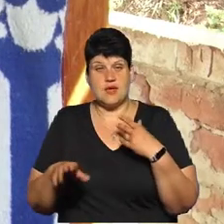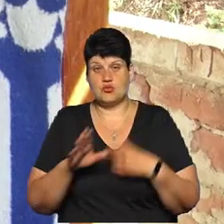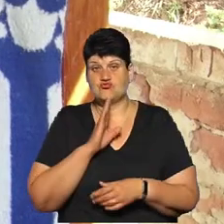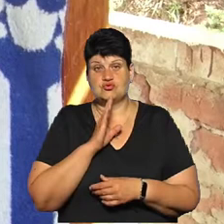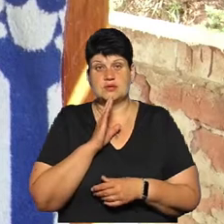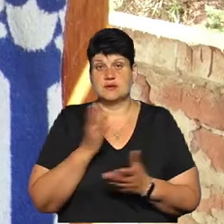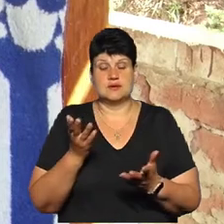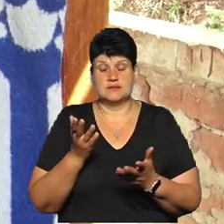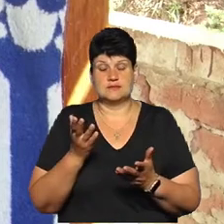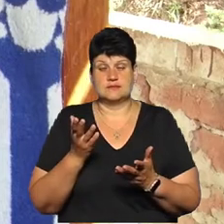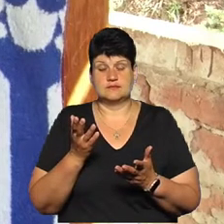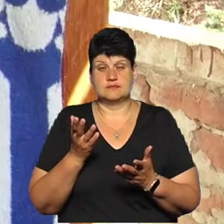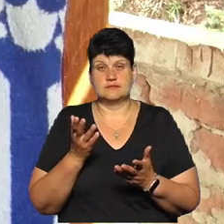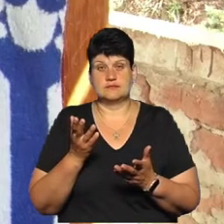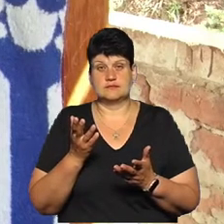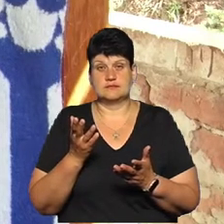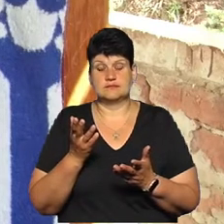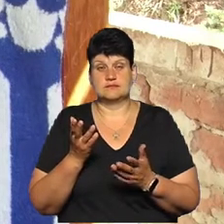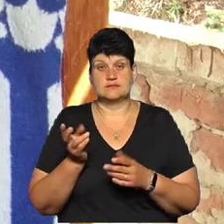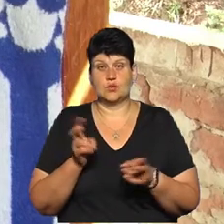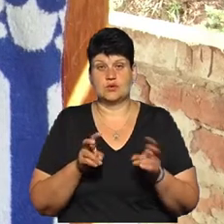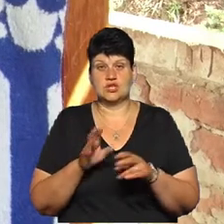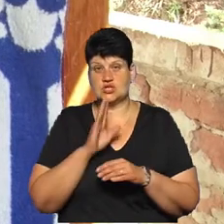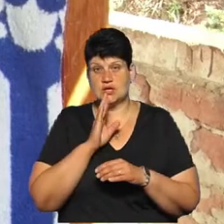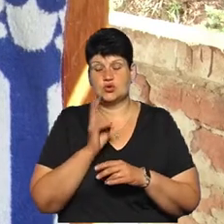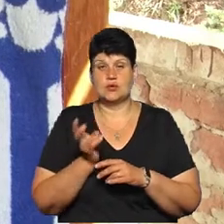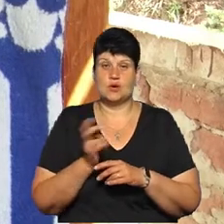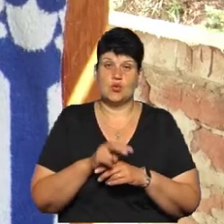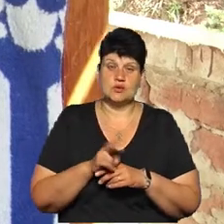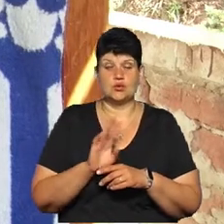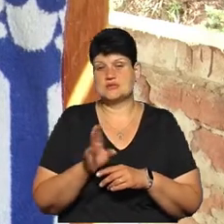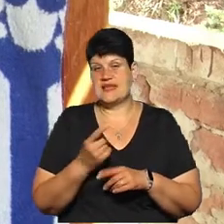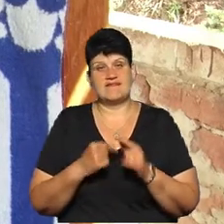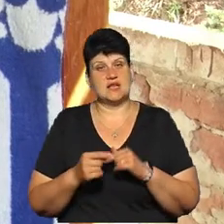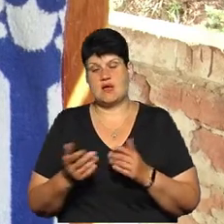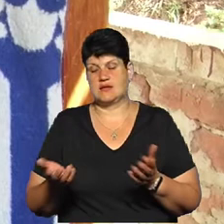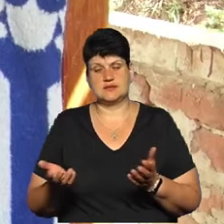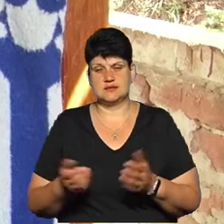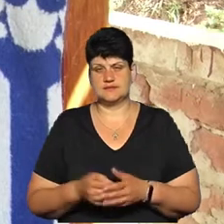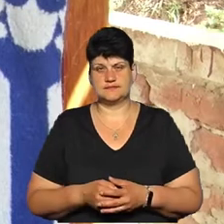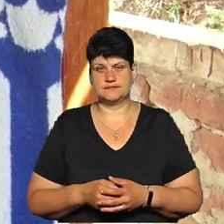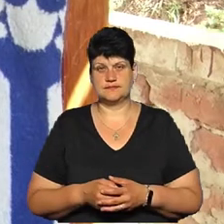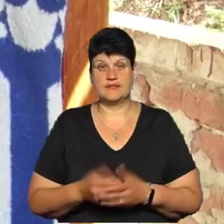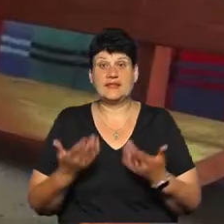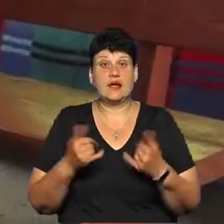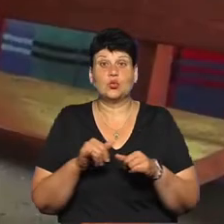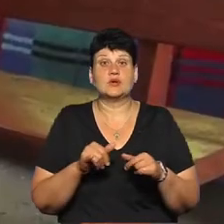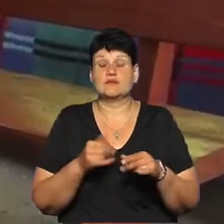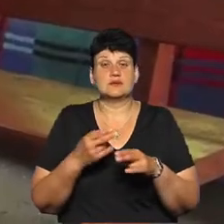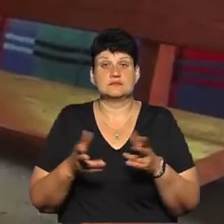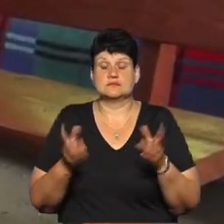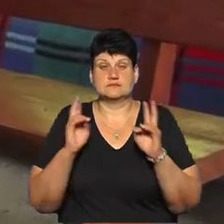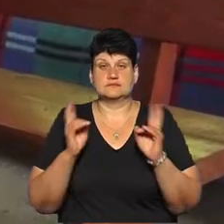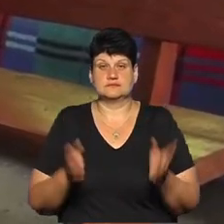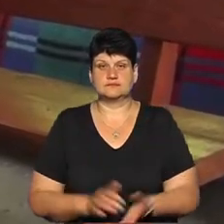Виходять жінки і майже хто вертається, хто не вертається. Де вони діваються, ніхто не. Соломія